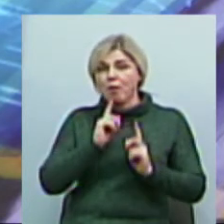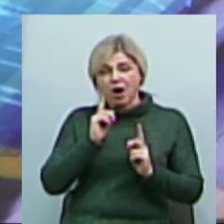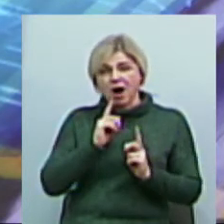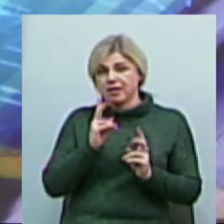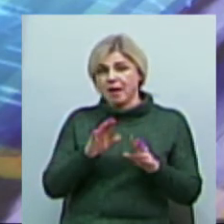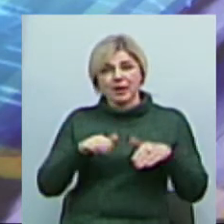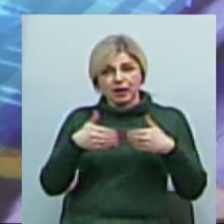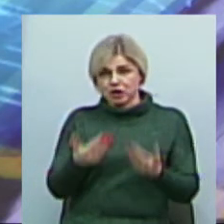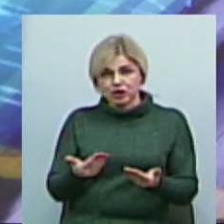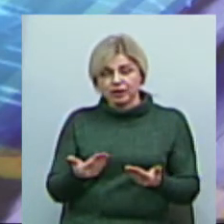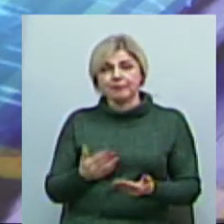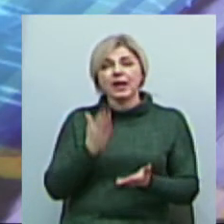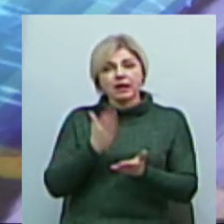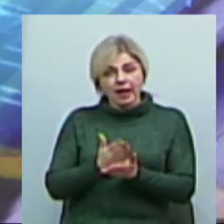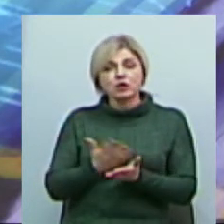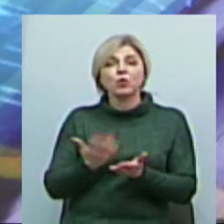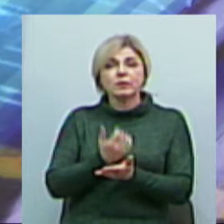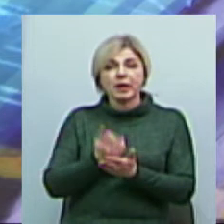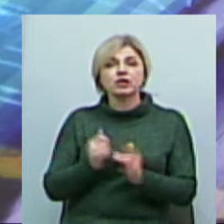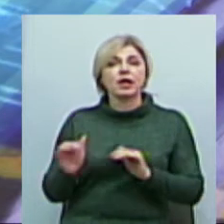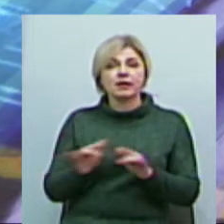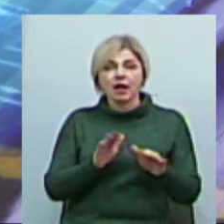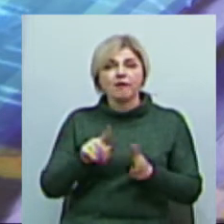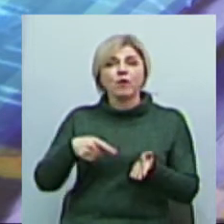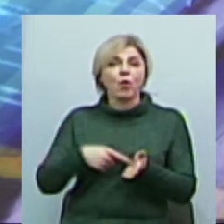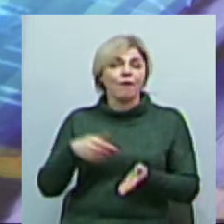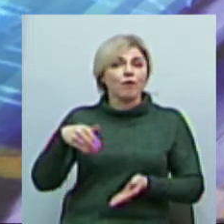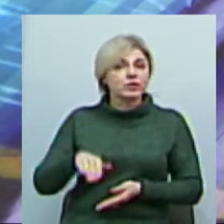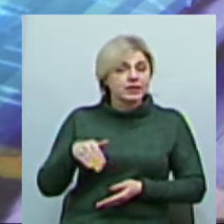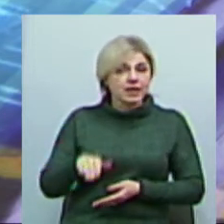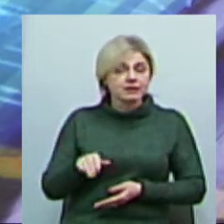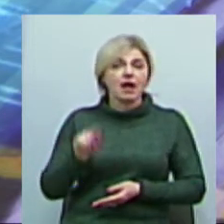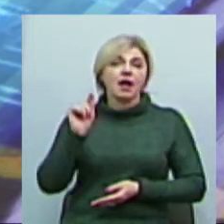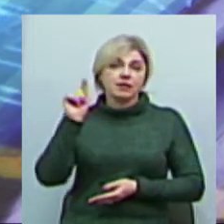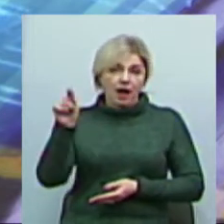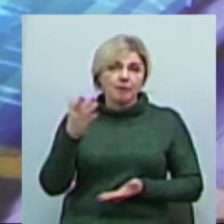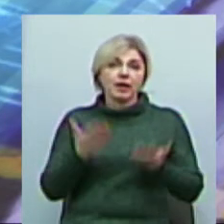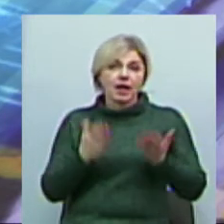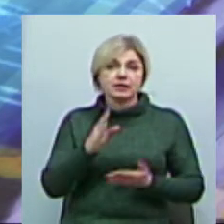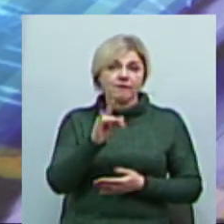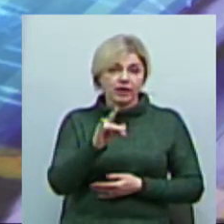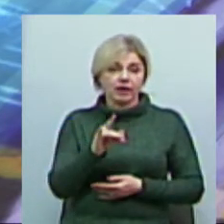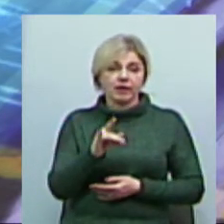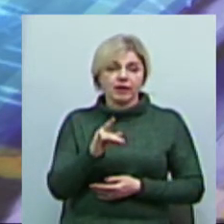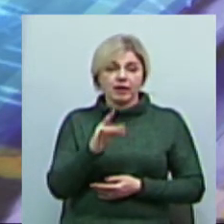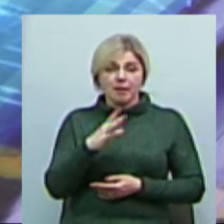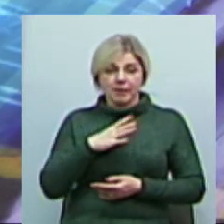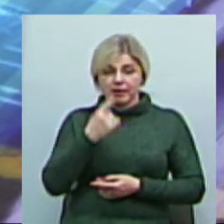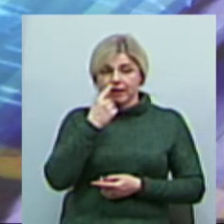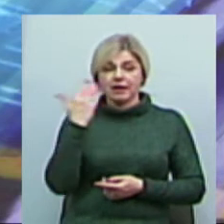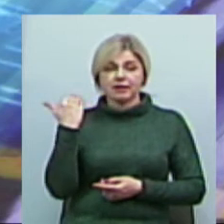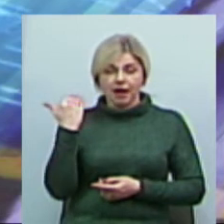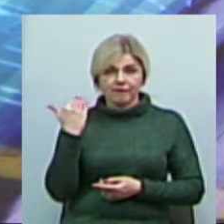Есть успешная деятельность в городе Вознесенске. Там, если вы, вот как здесь было недавно, было звитно